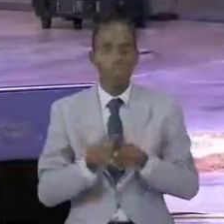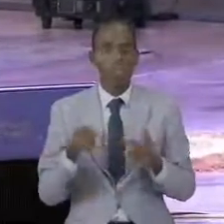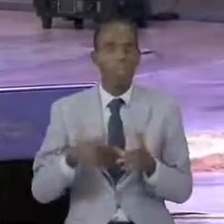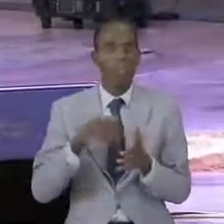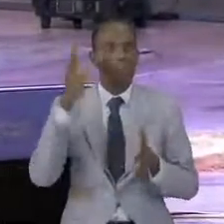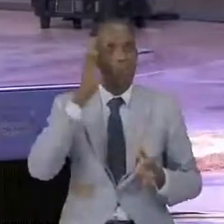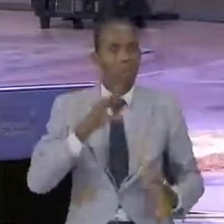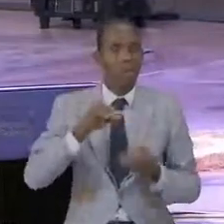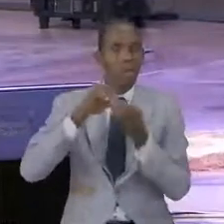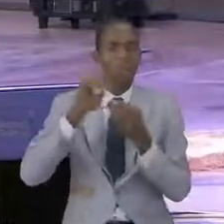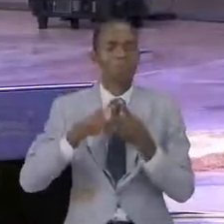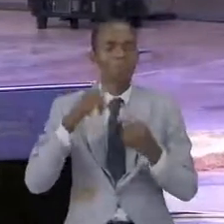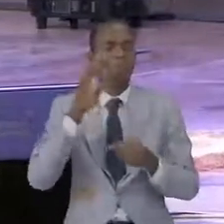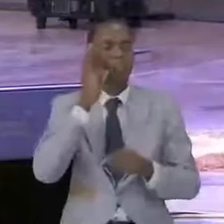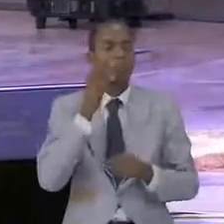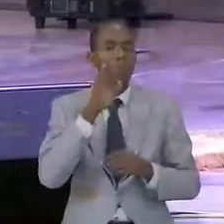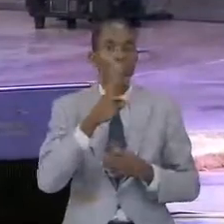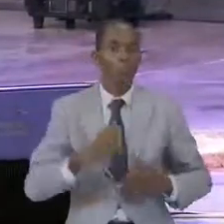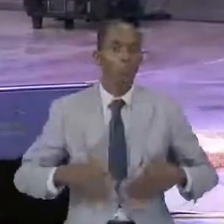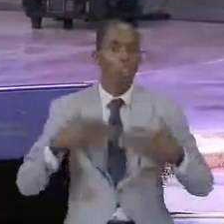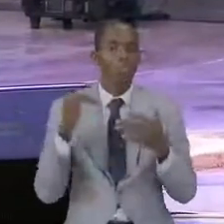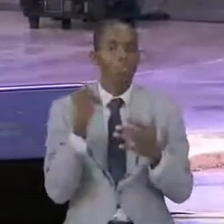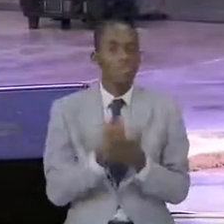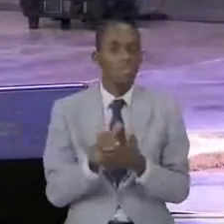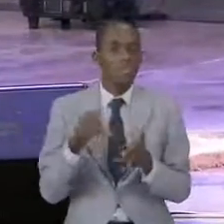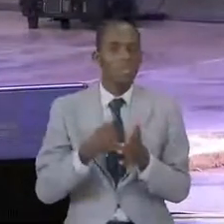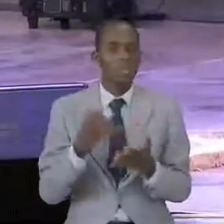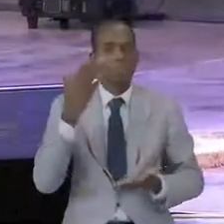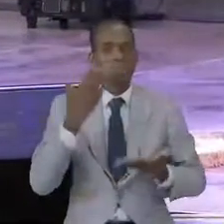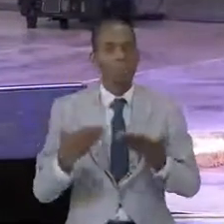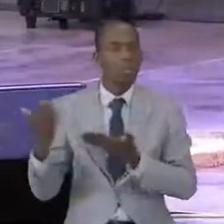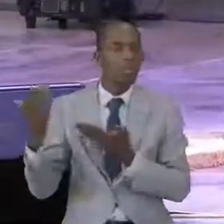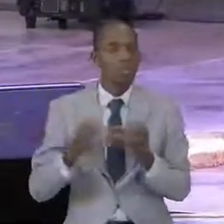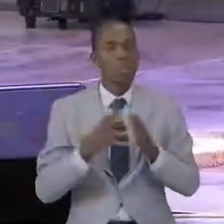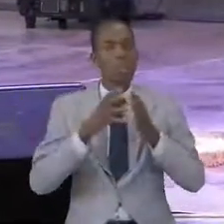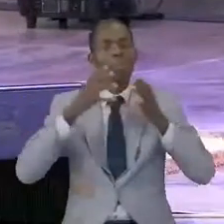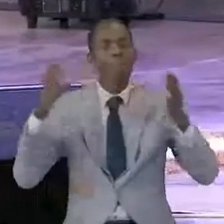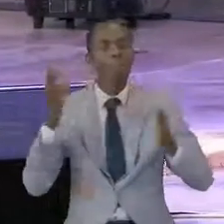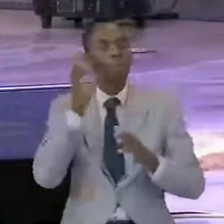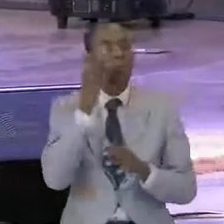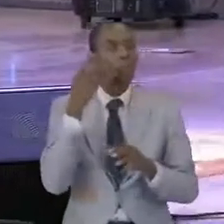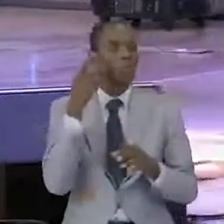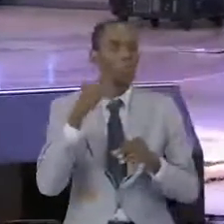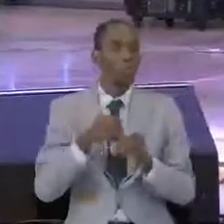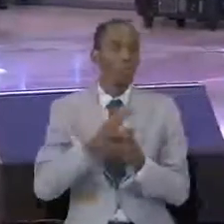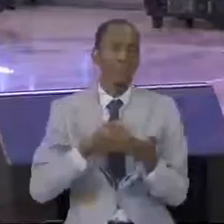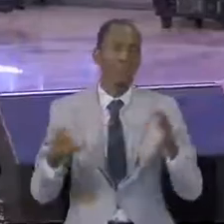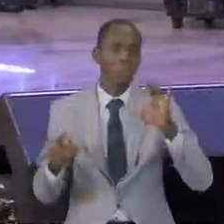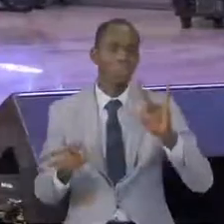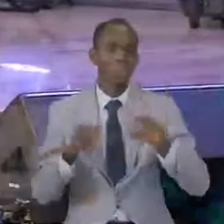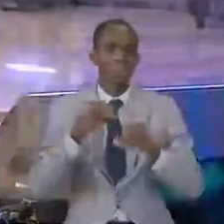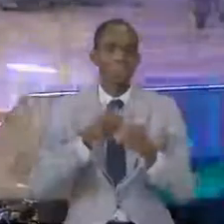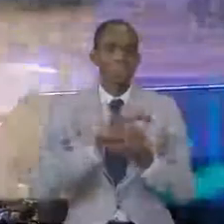celle de ce soir le Seigneur va faire ce que tu as porté plus de fruits voyons